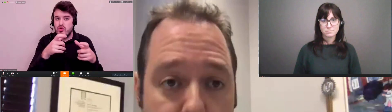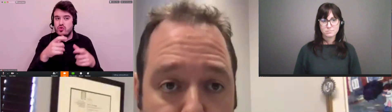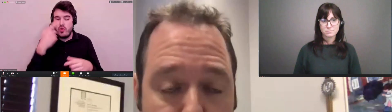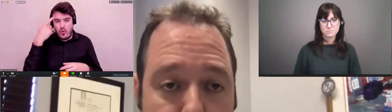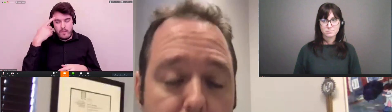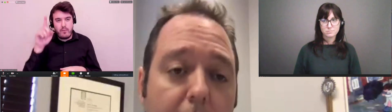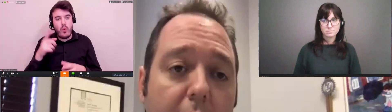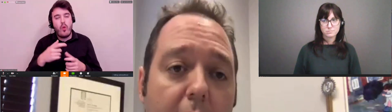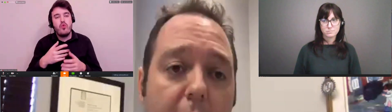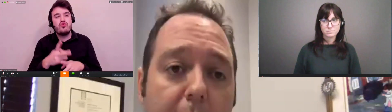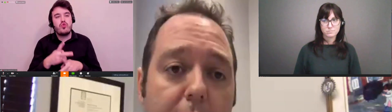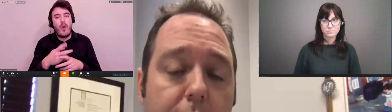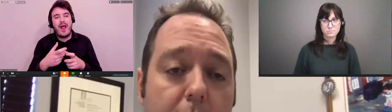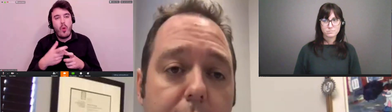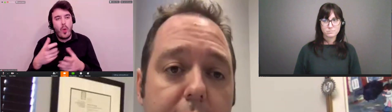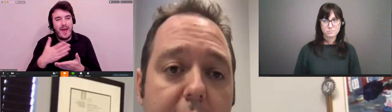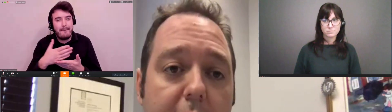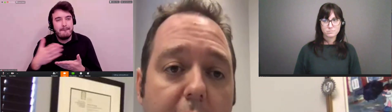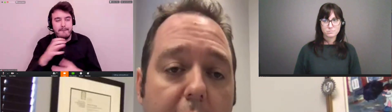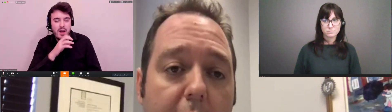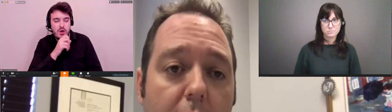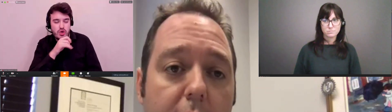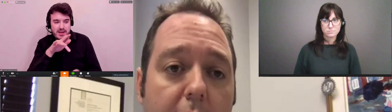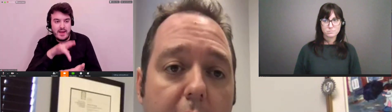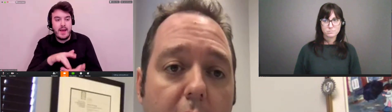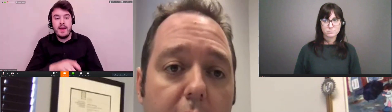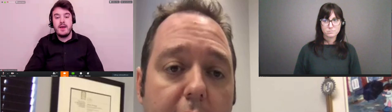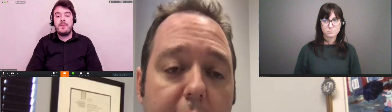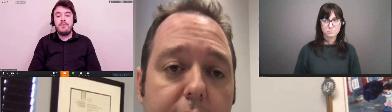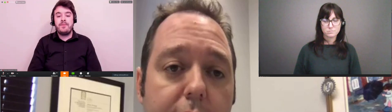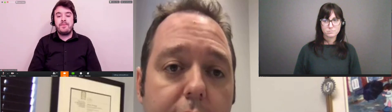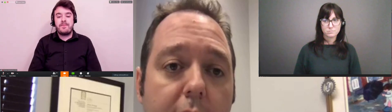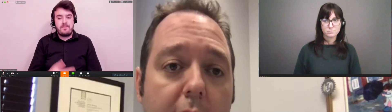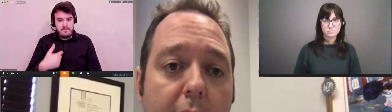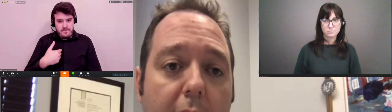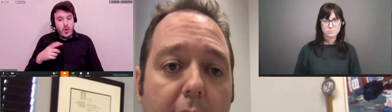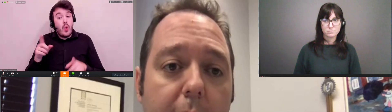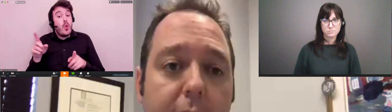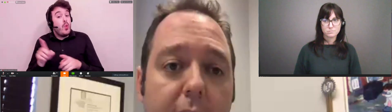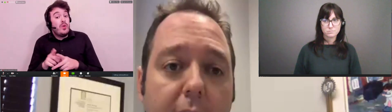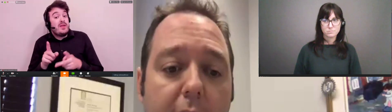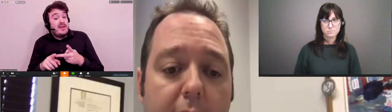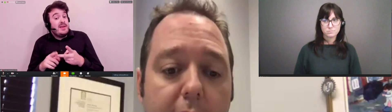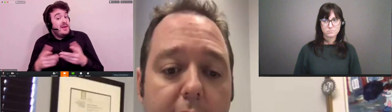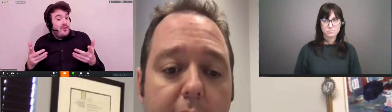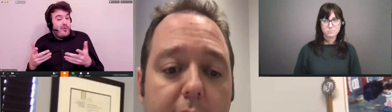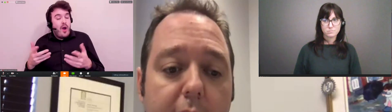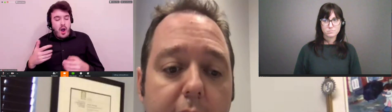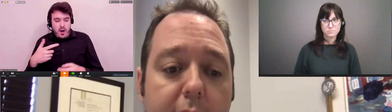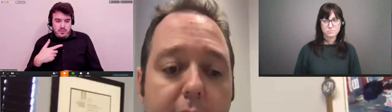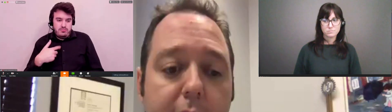care. Mais nous sommes aussi en train de